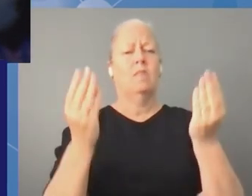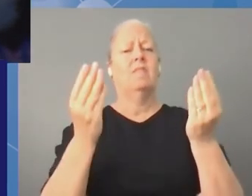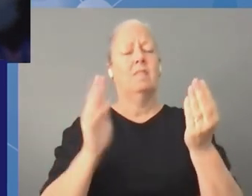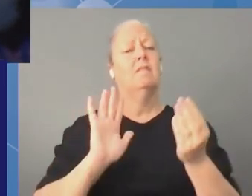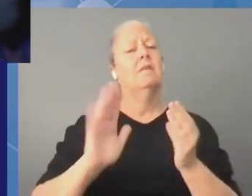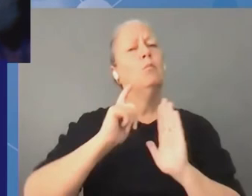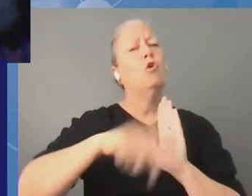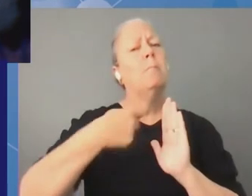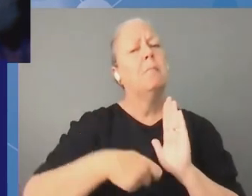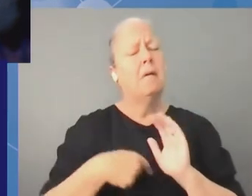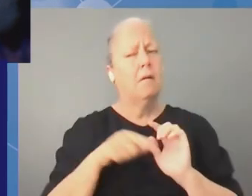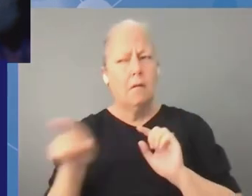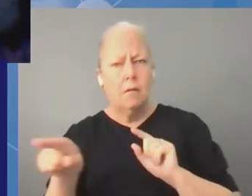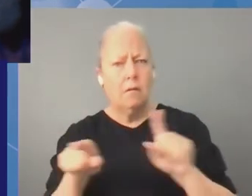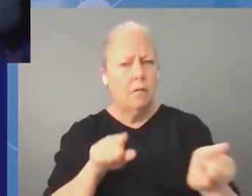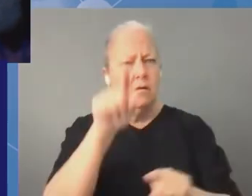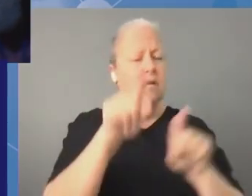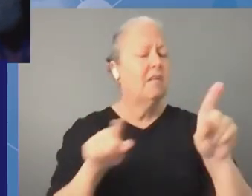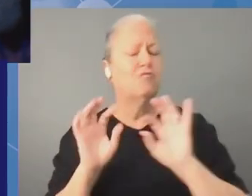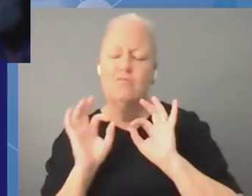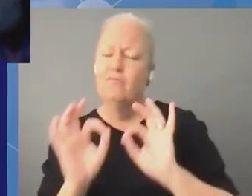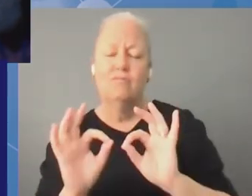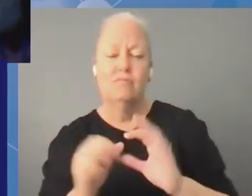特别是今年我